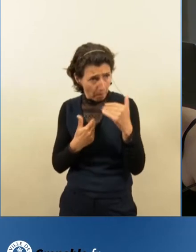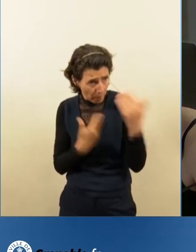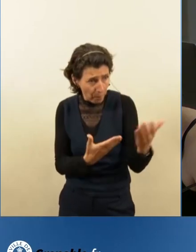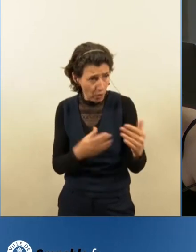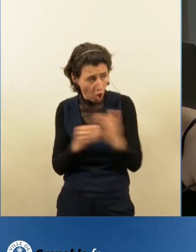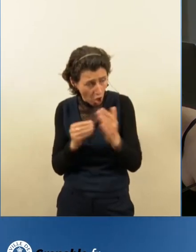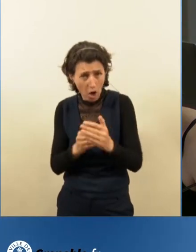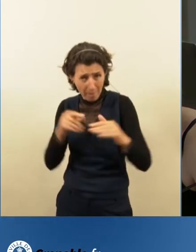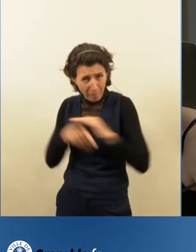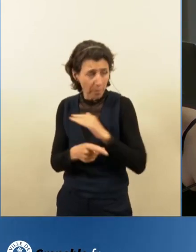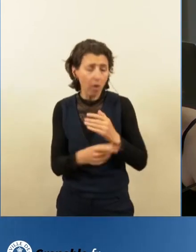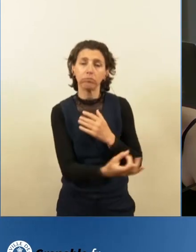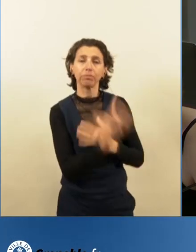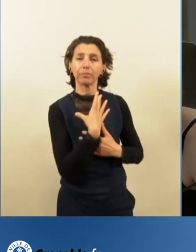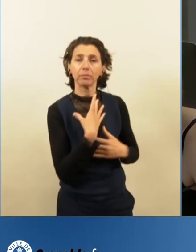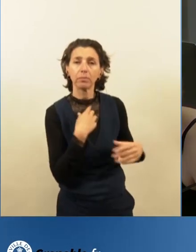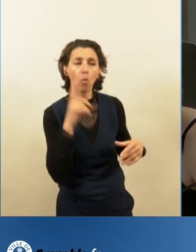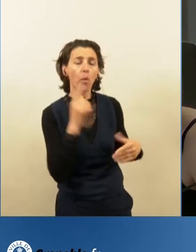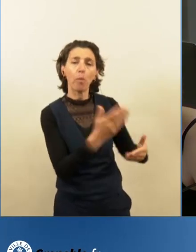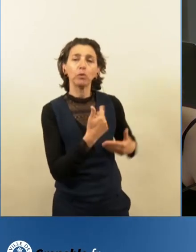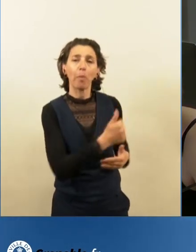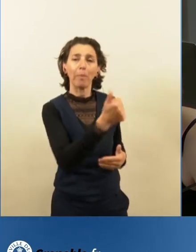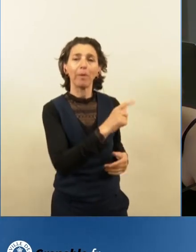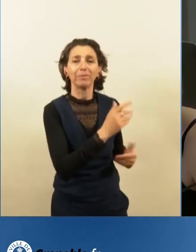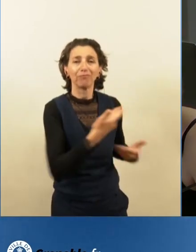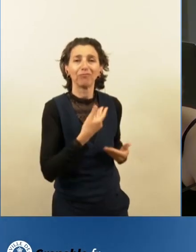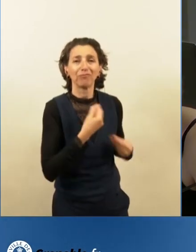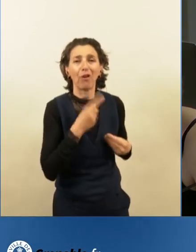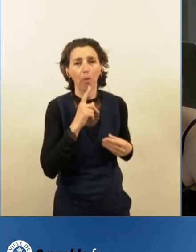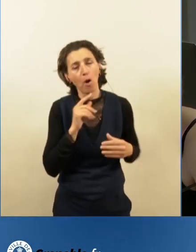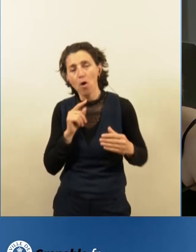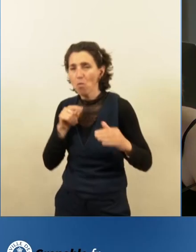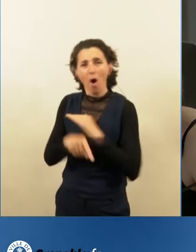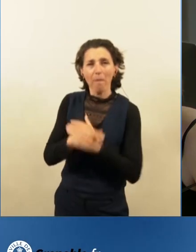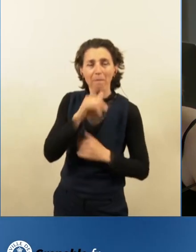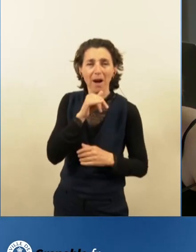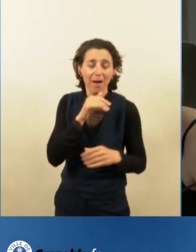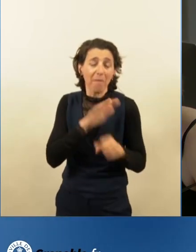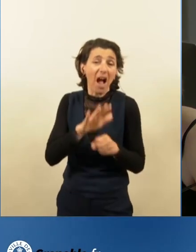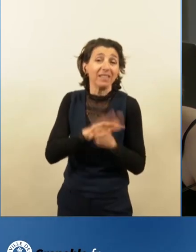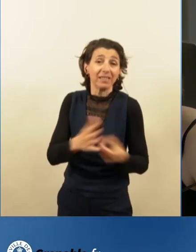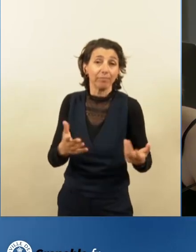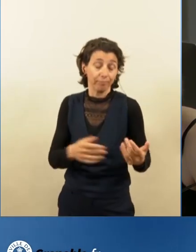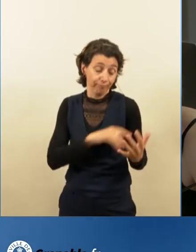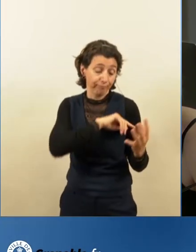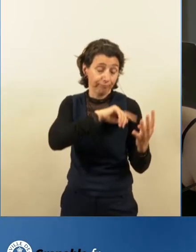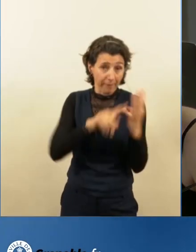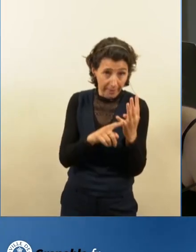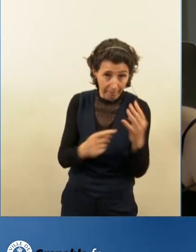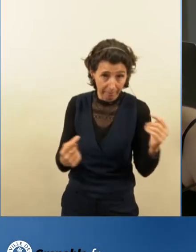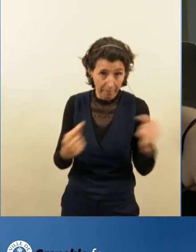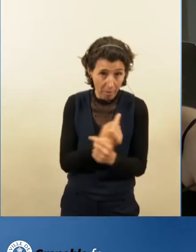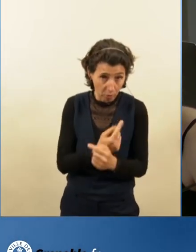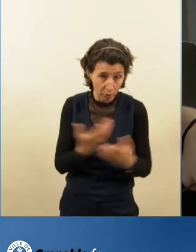votre proposition ou parce que ça ne va pas assez loin quatrième paradoxe vous